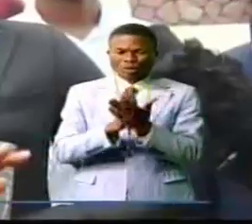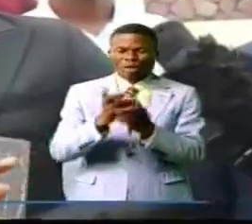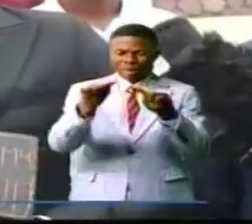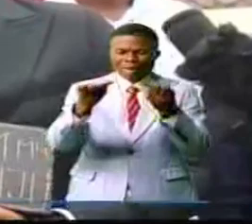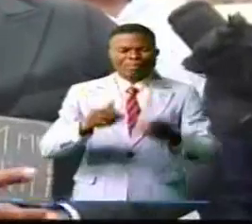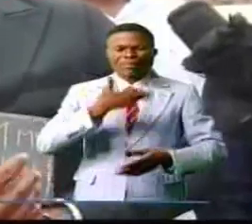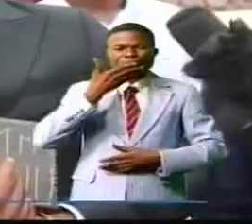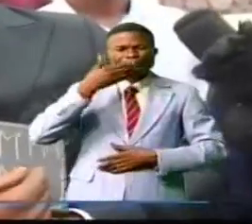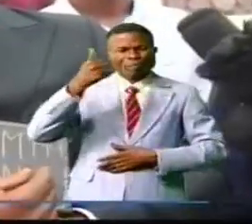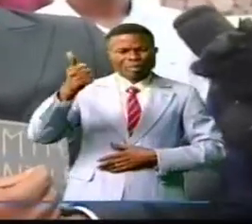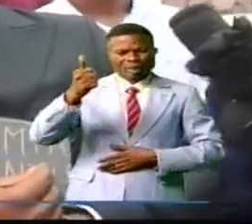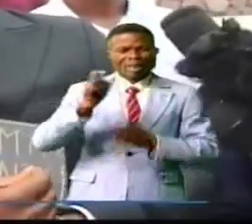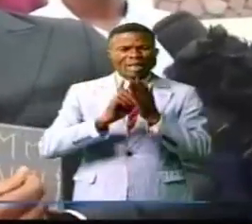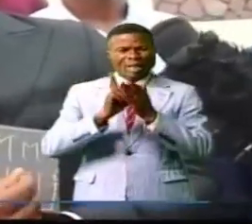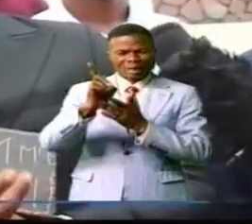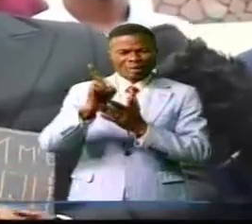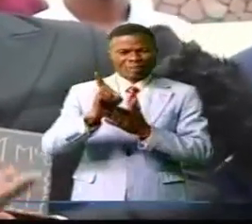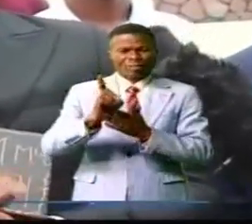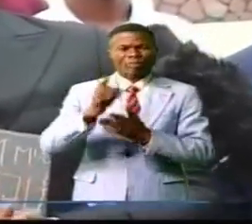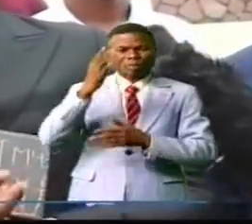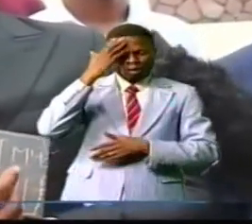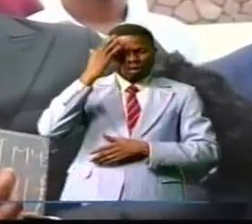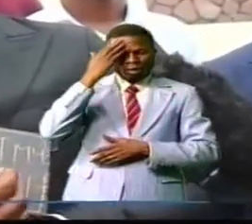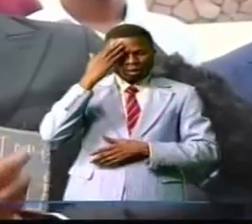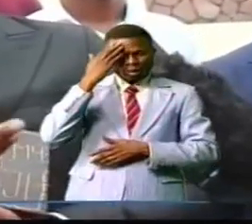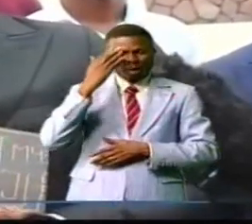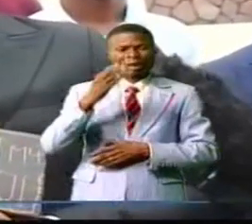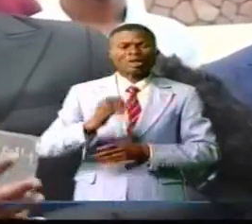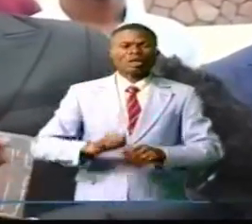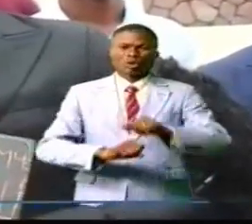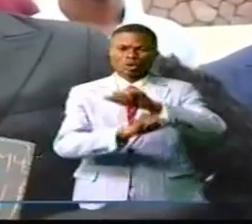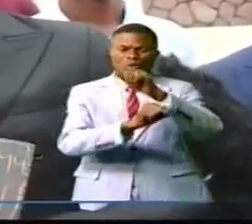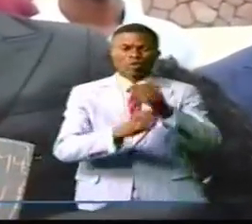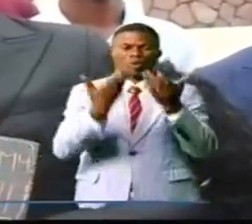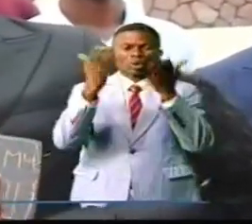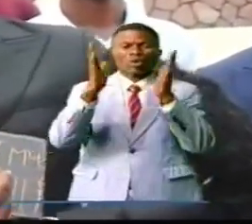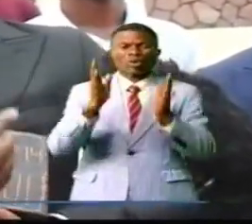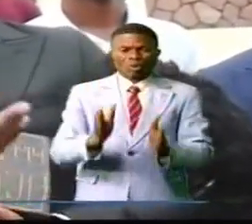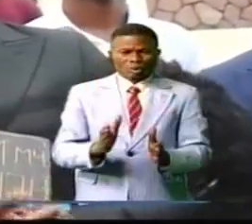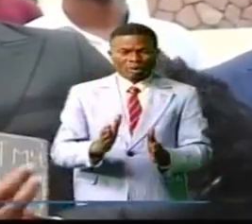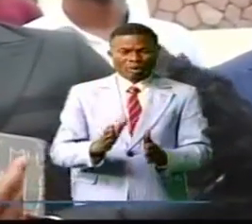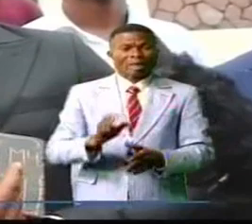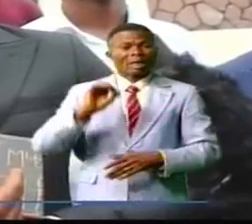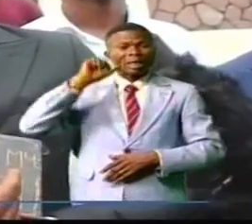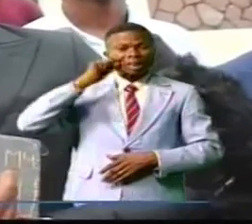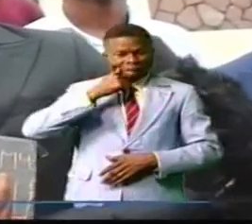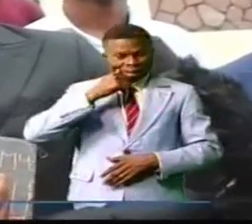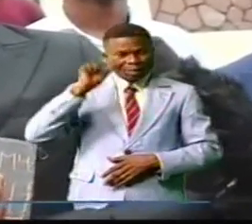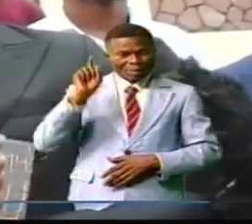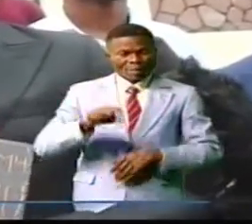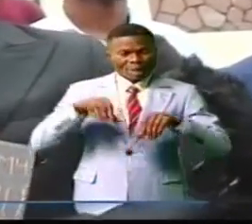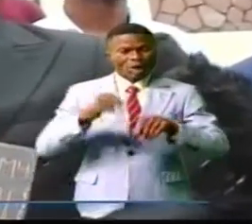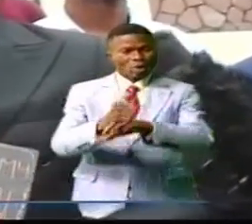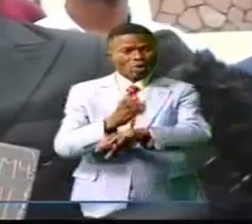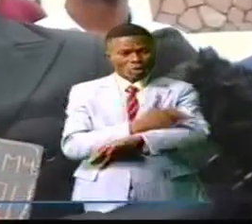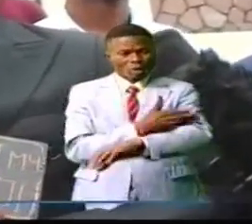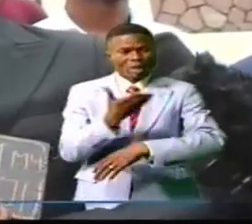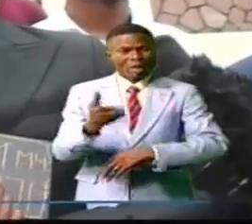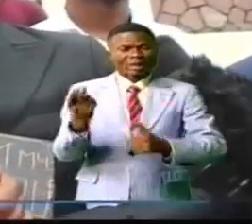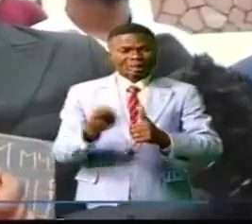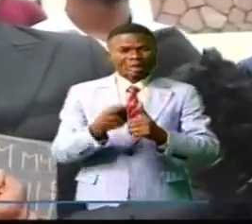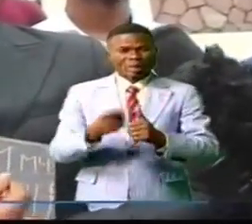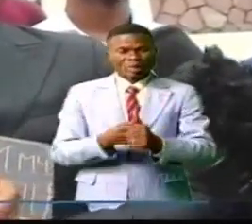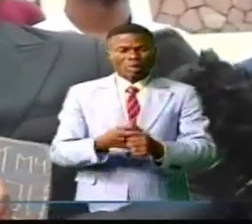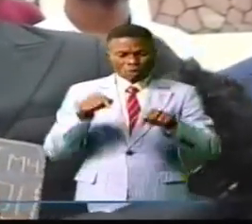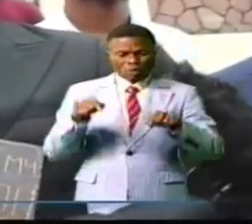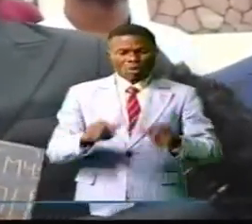milieu favorable à l'épanouissement. Pourquoi il faut accompagner les étudiants? Parce que l'obiso qui tolingi Congo et Kendeliboso et